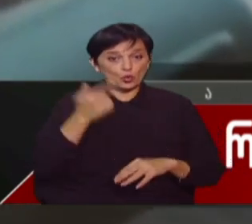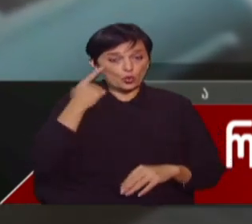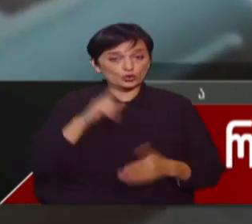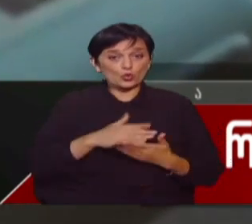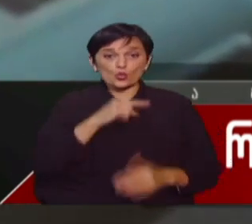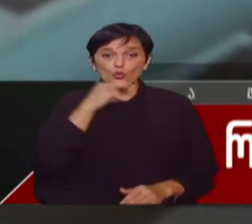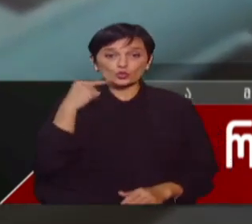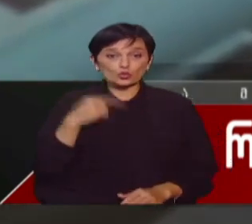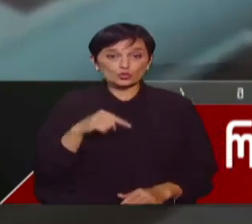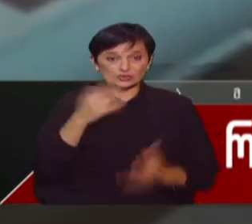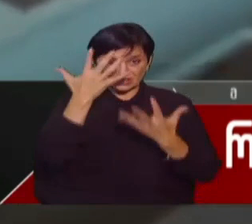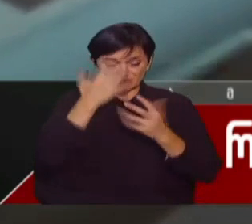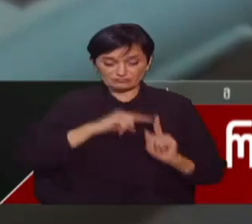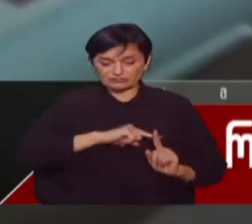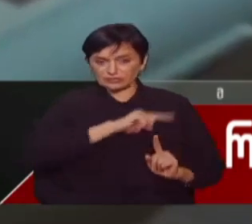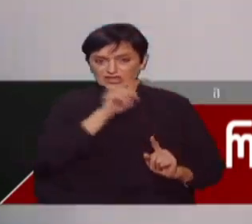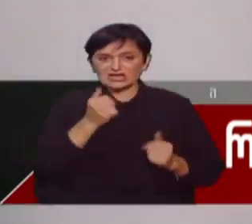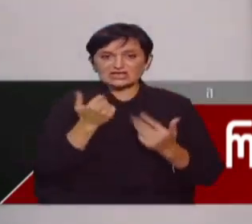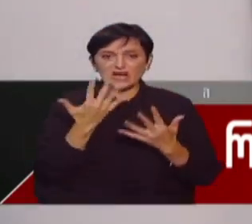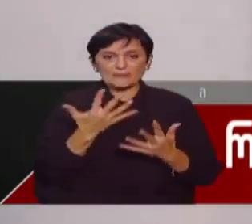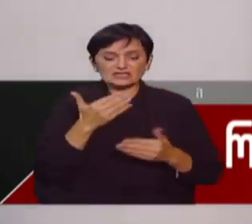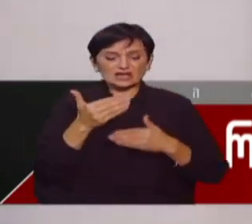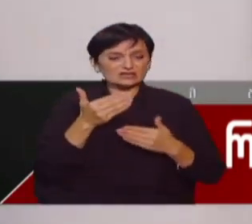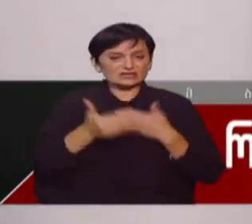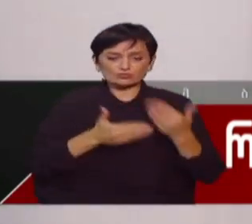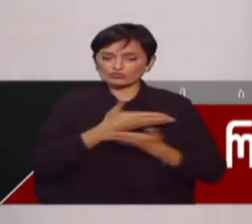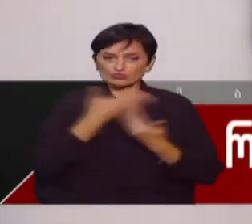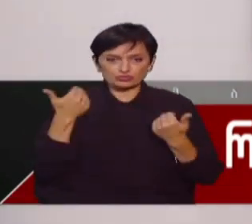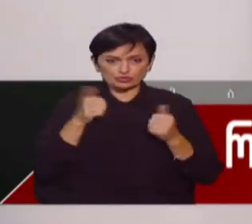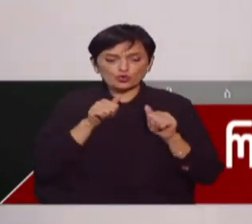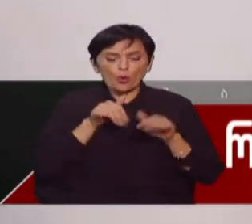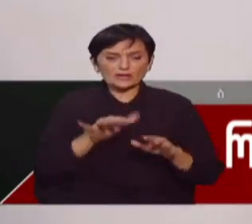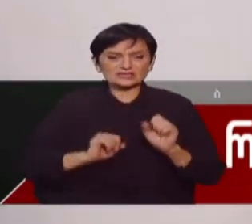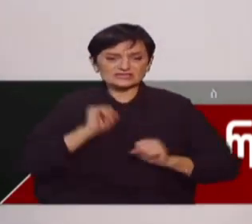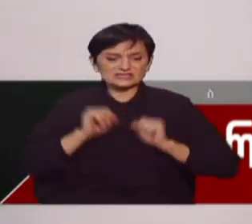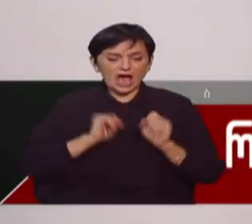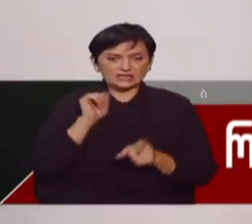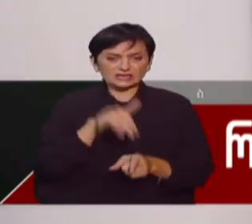tsnobilia, ruseba gasuli dghegamis gamalobashi ramdenime zarumatebeli chetevitii operatsias tsades.